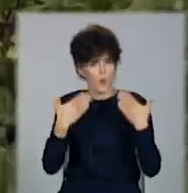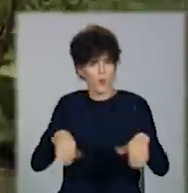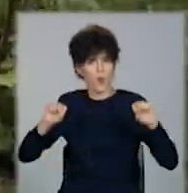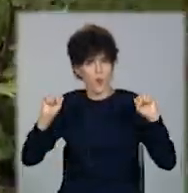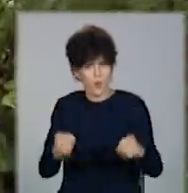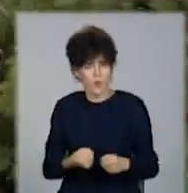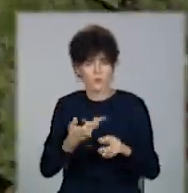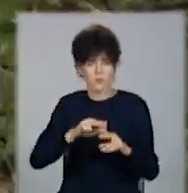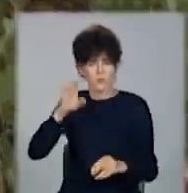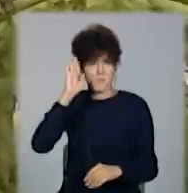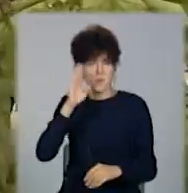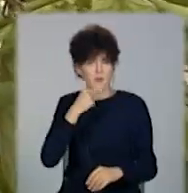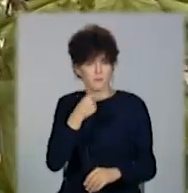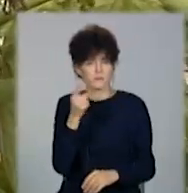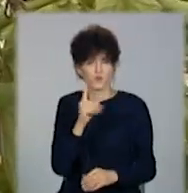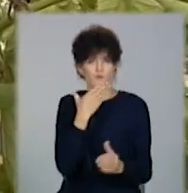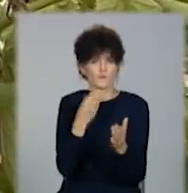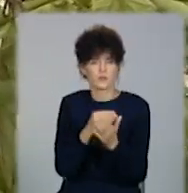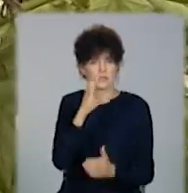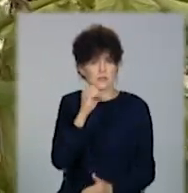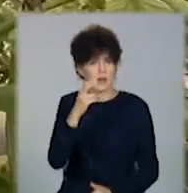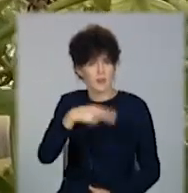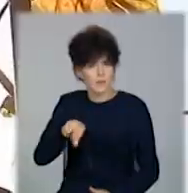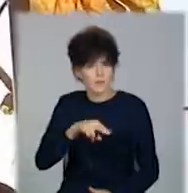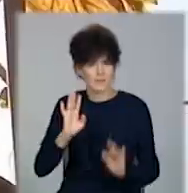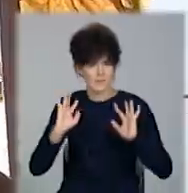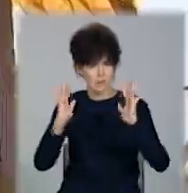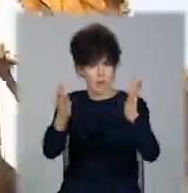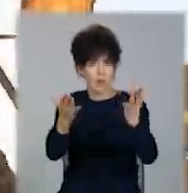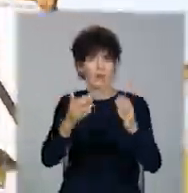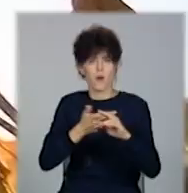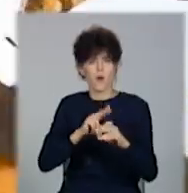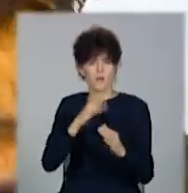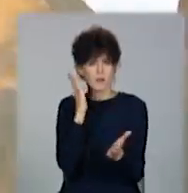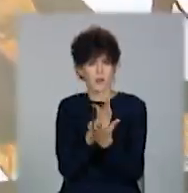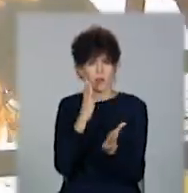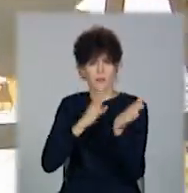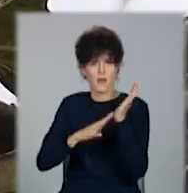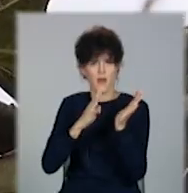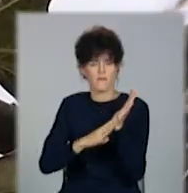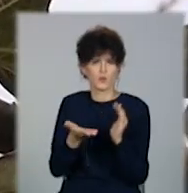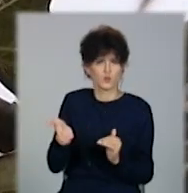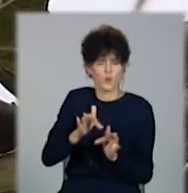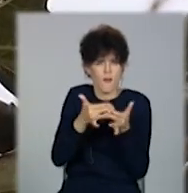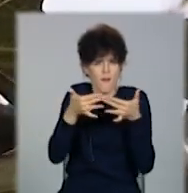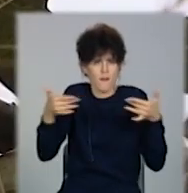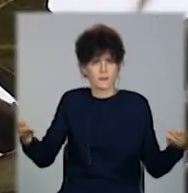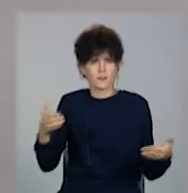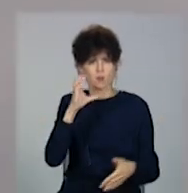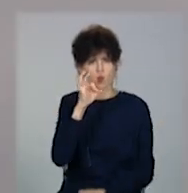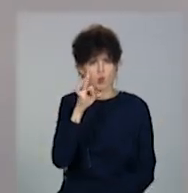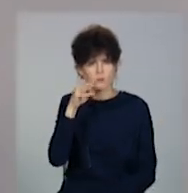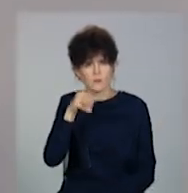констатує Володимир Чигаль. Крім традиційних ягід та фруктів, чоловік вирощує 90 сортів винограду. Його